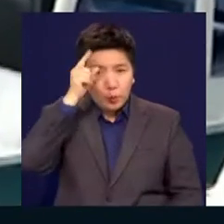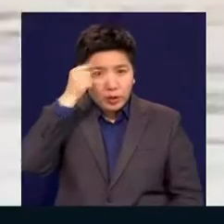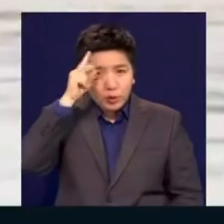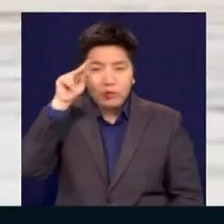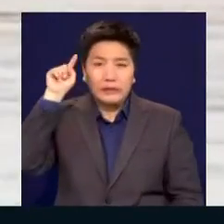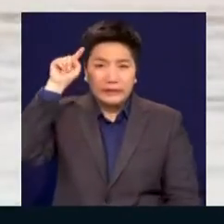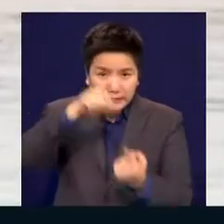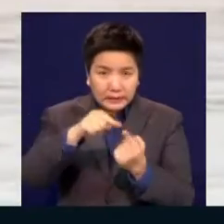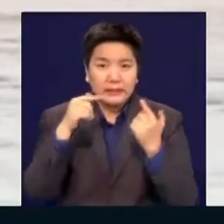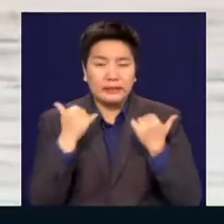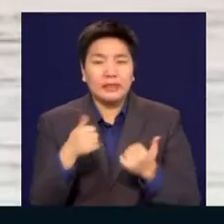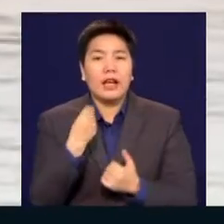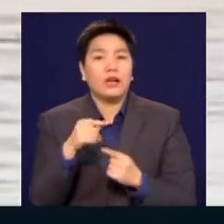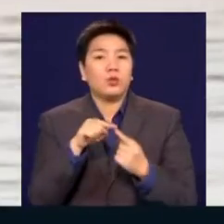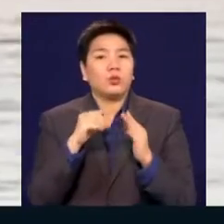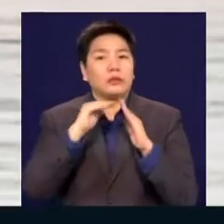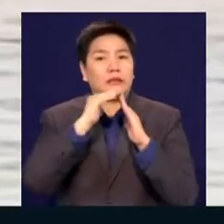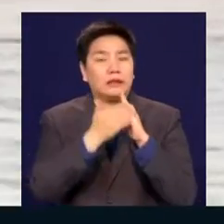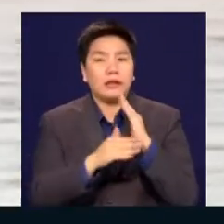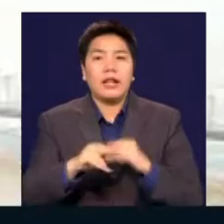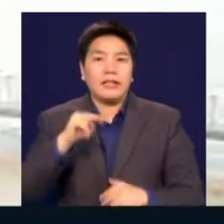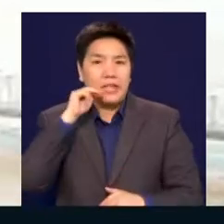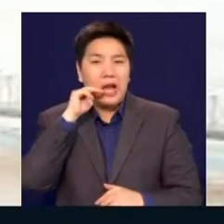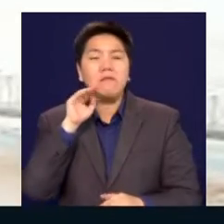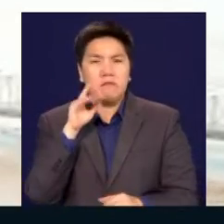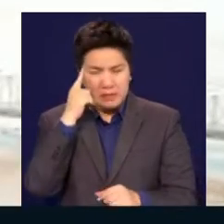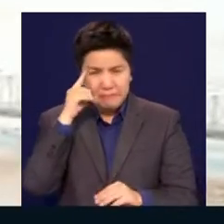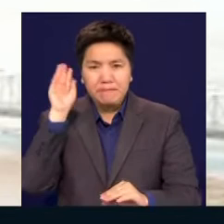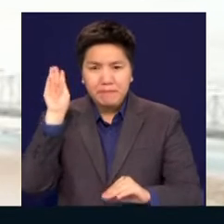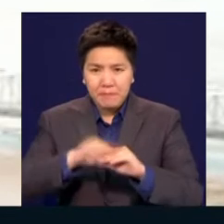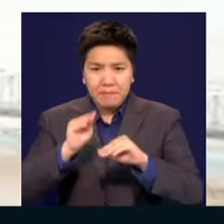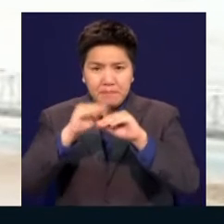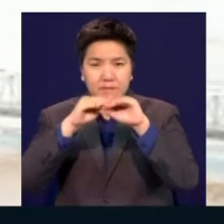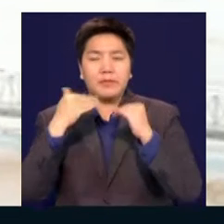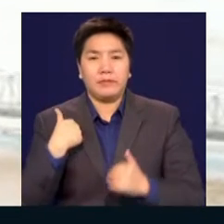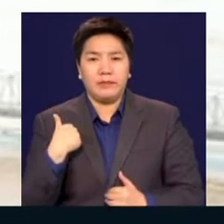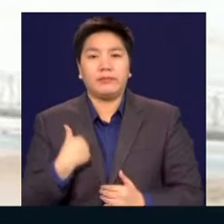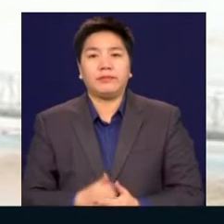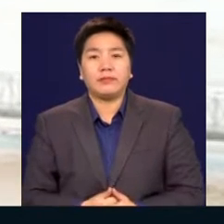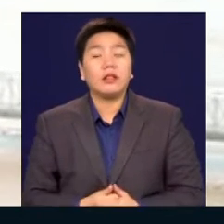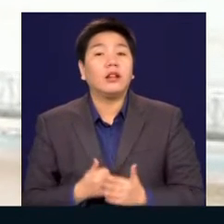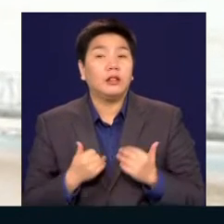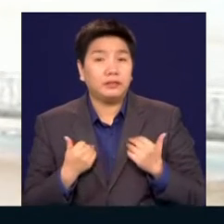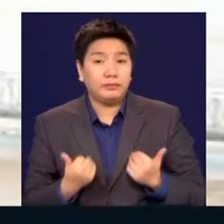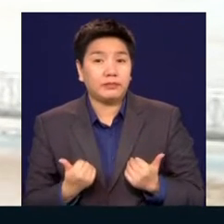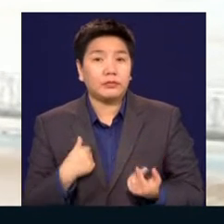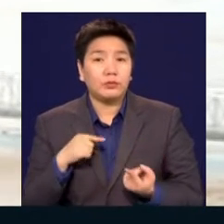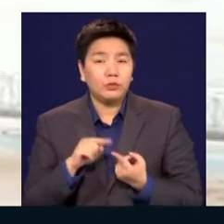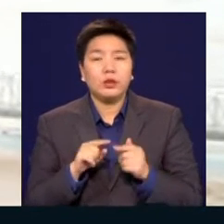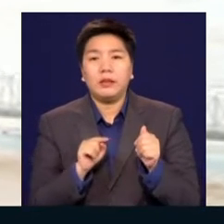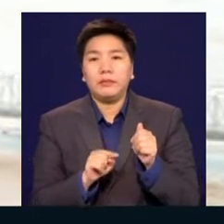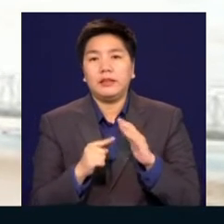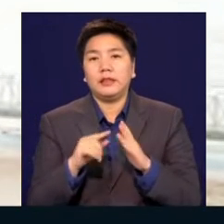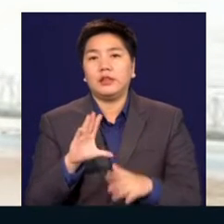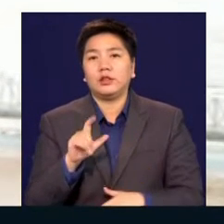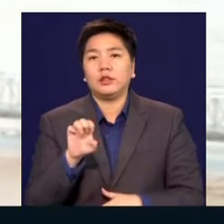ค่ะก็จะทำให้พื้นที่ตรงนั้นมีปริมาณน้ำที่เพิ่มมากขึ้นค่ะค่ะแม้ว่าพื้นที่ในอำเภอเชียงแสนจังหวัดเ